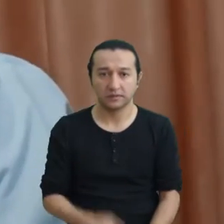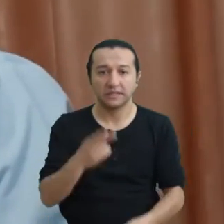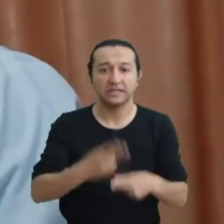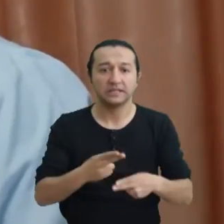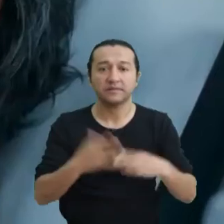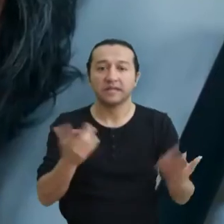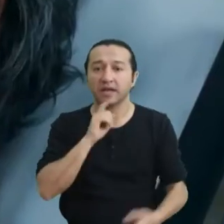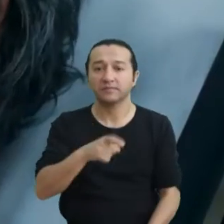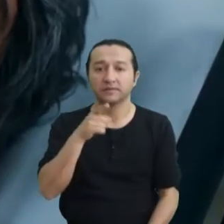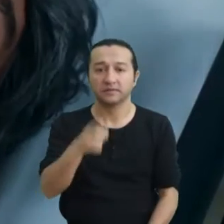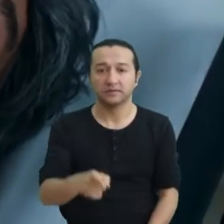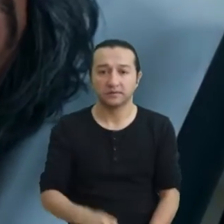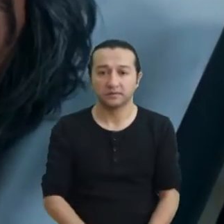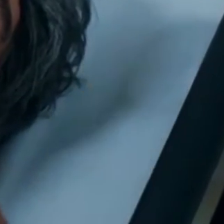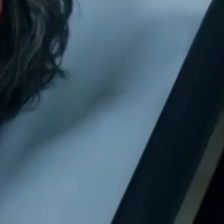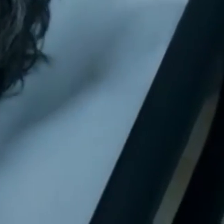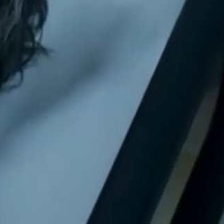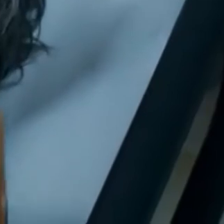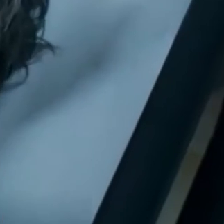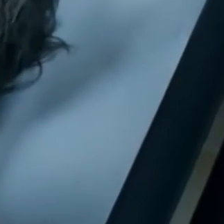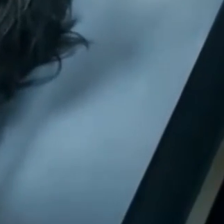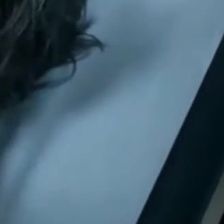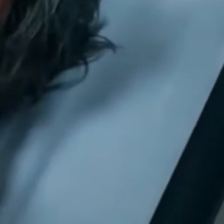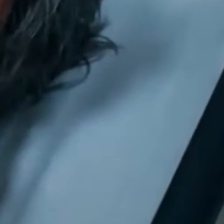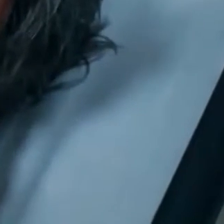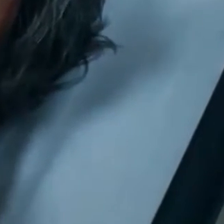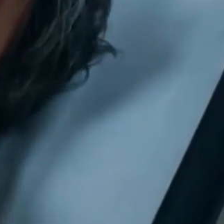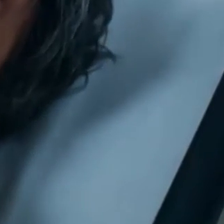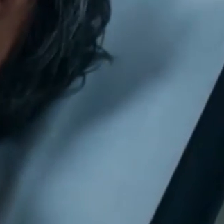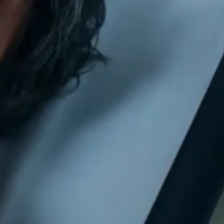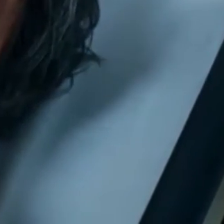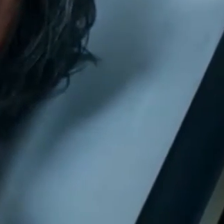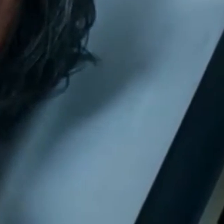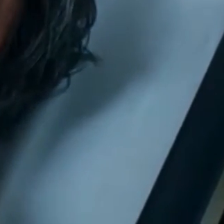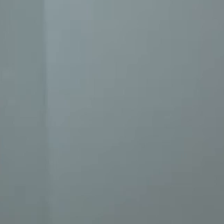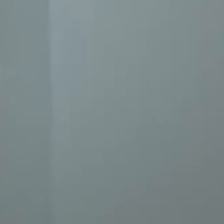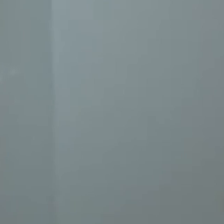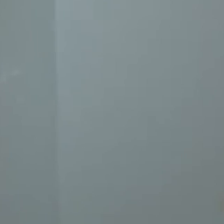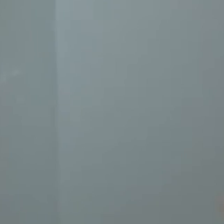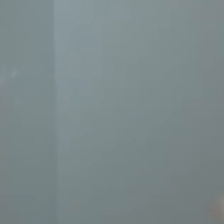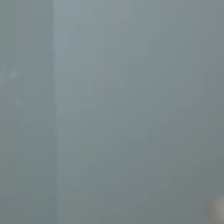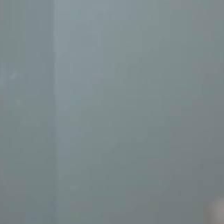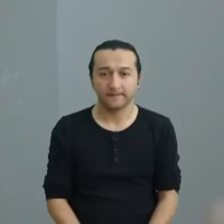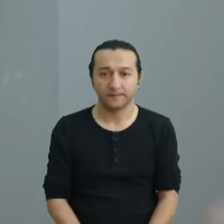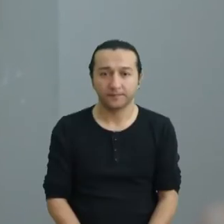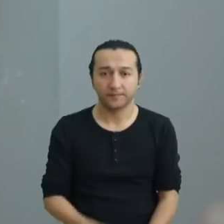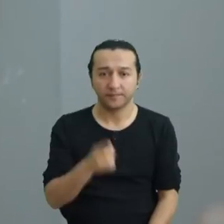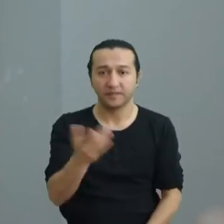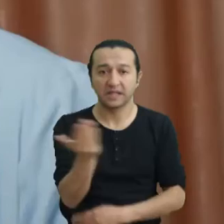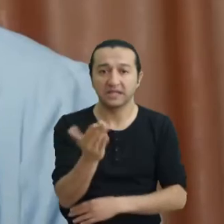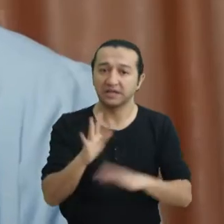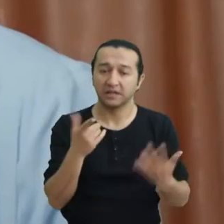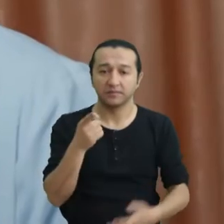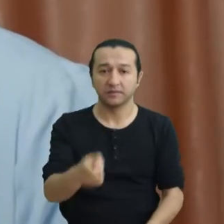İsmin ne senin amca? Dudaklarını kımıldatıyor ama konuşamıyor. Boynundaki sağır dilsiz kartonunu uzattı. Dilenci